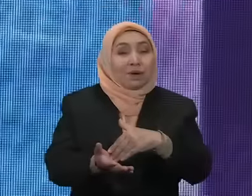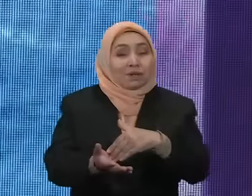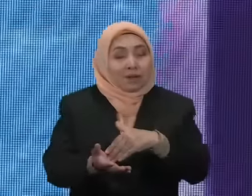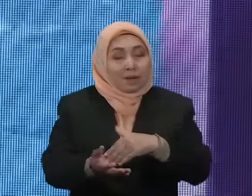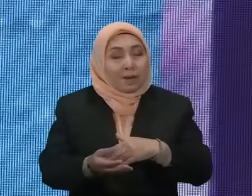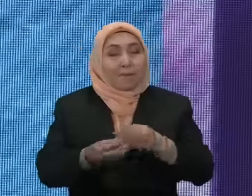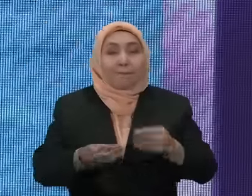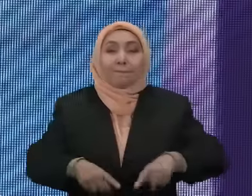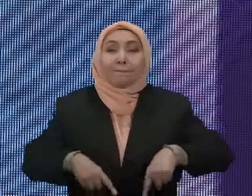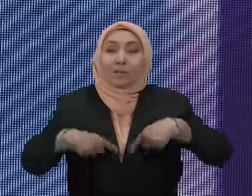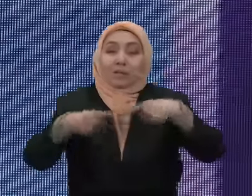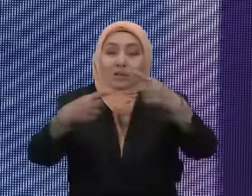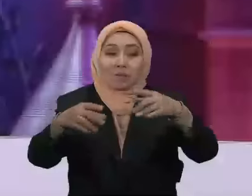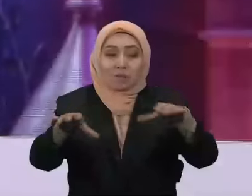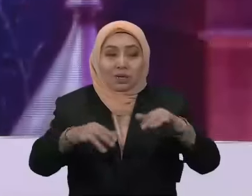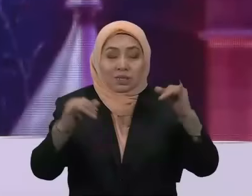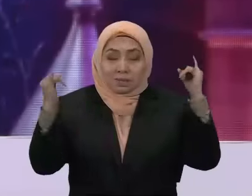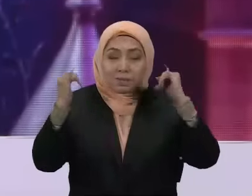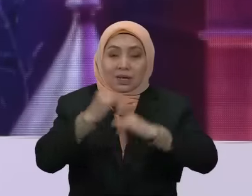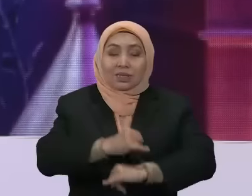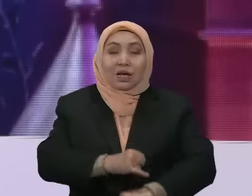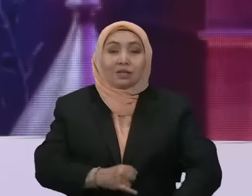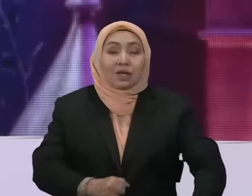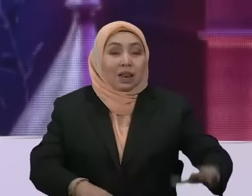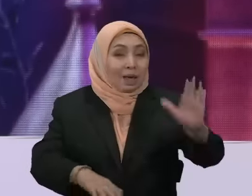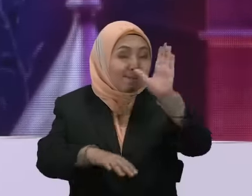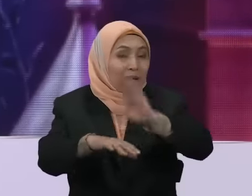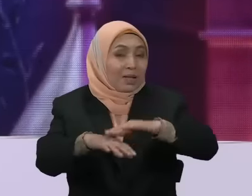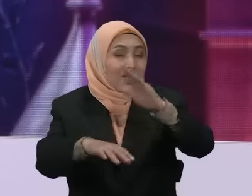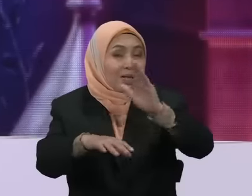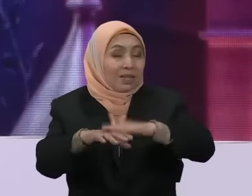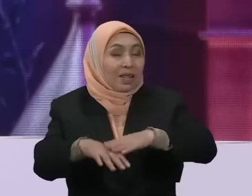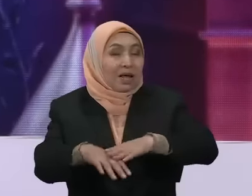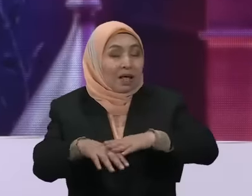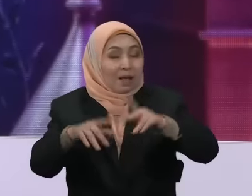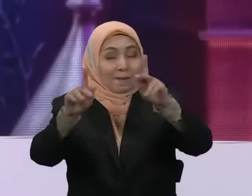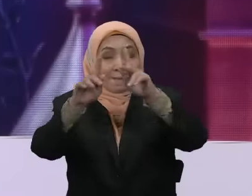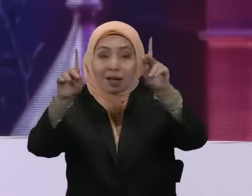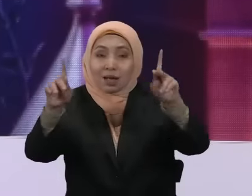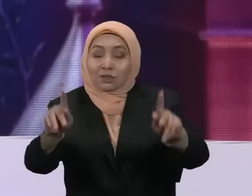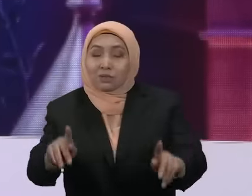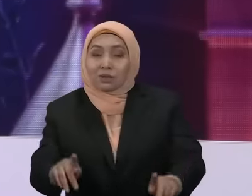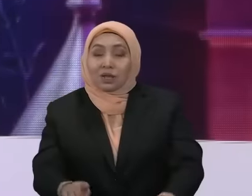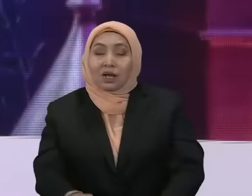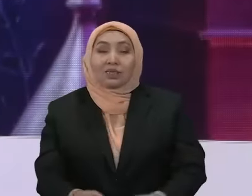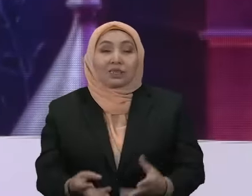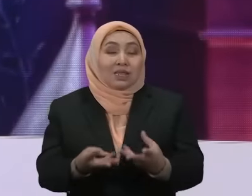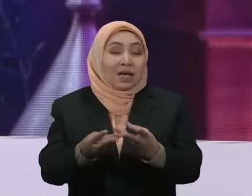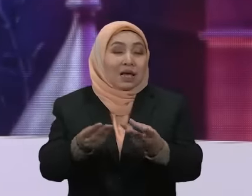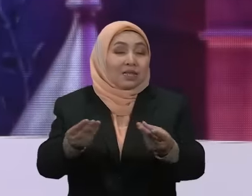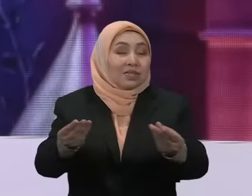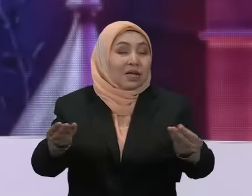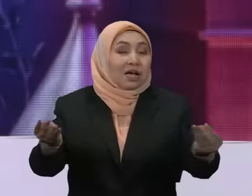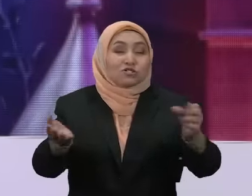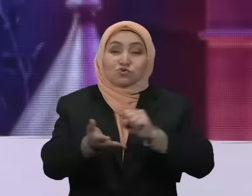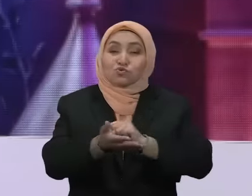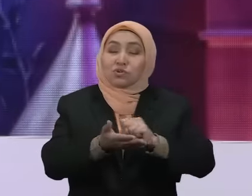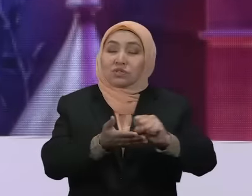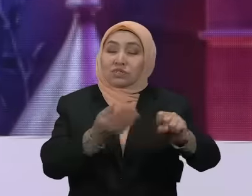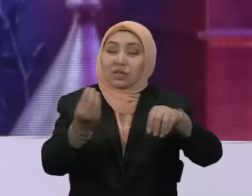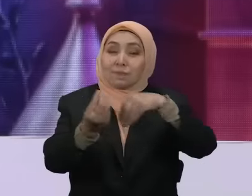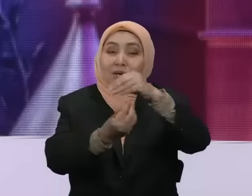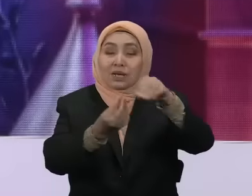menunaikan ibadah. Panggilan Baitullah tanah suci Makkah,